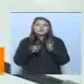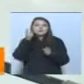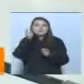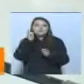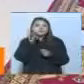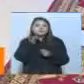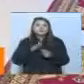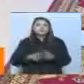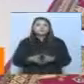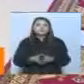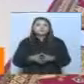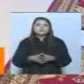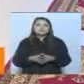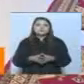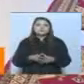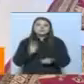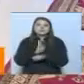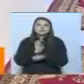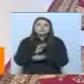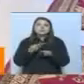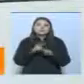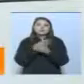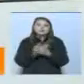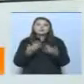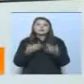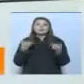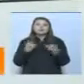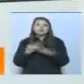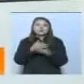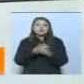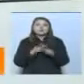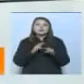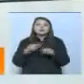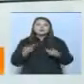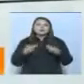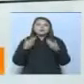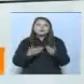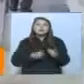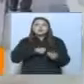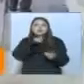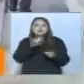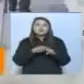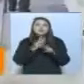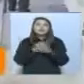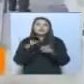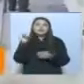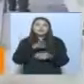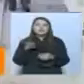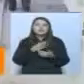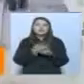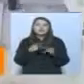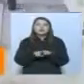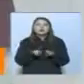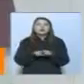эпохи. Гости выставки подчеркнули важность презентованного каталога для просвещения подрастающего поколения в области истории. Также